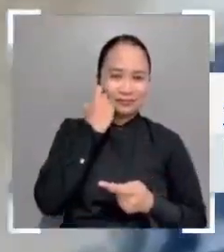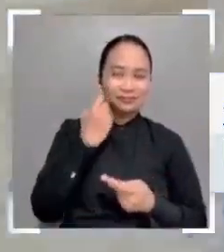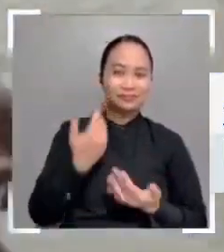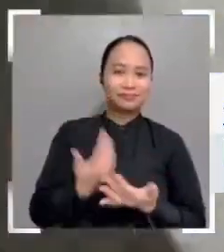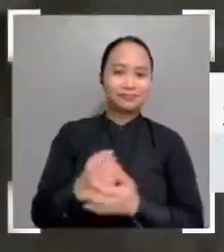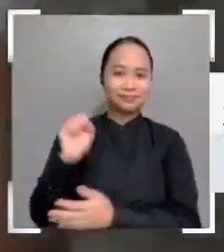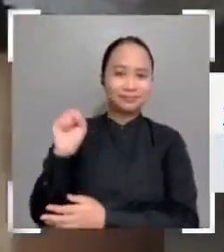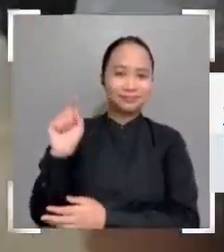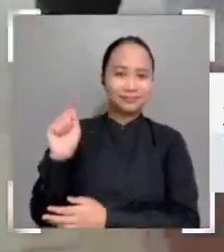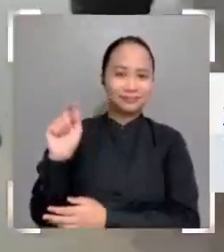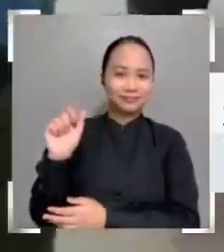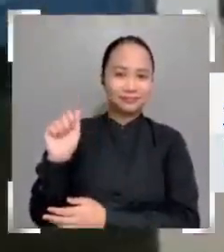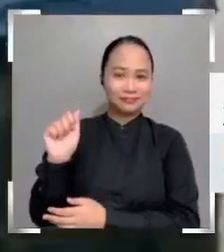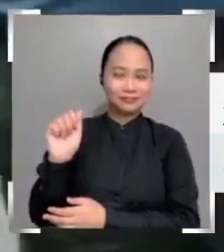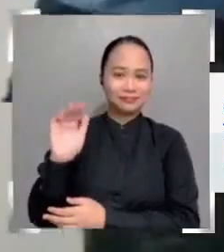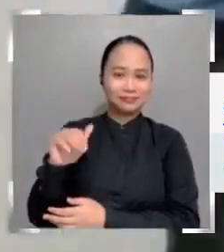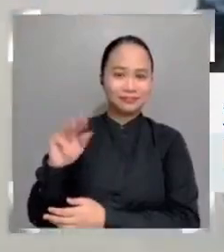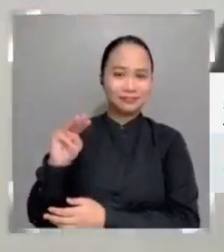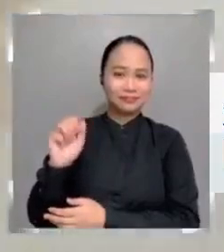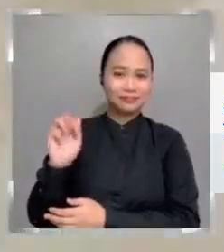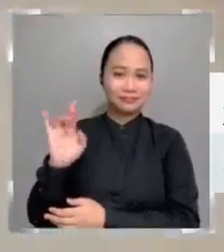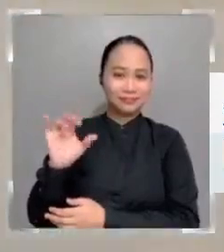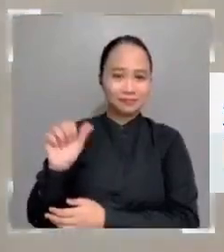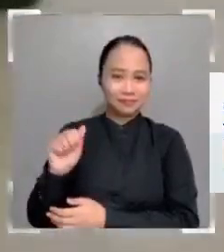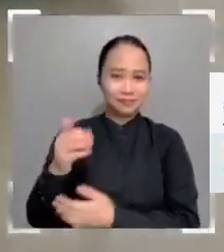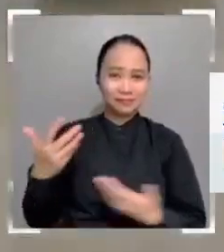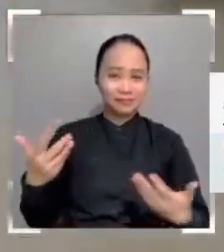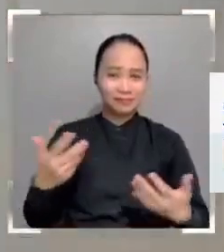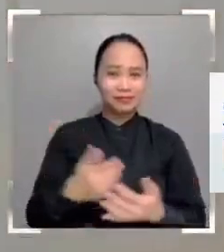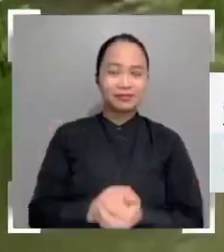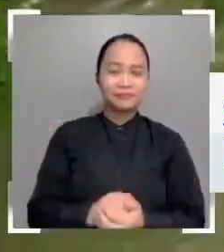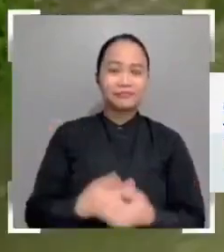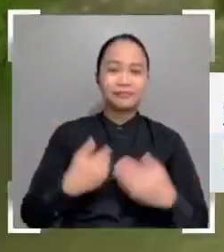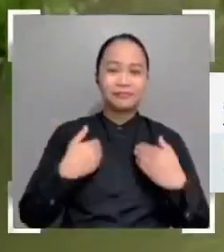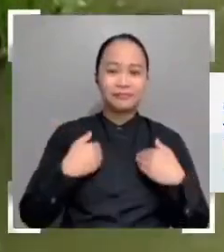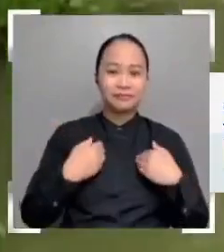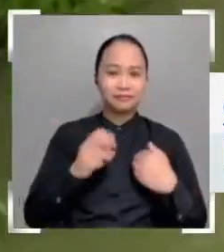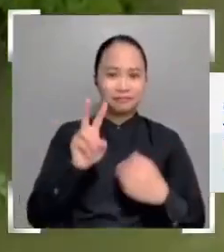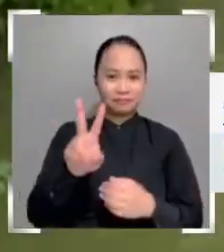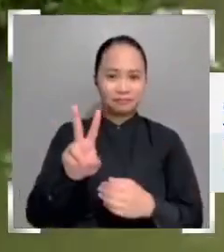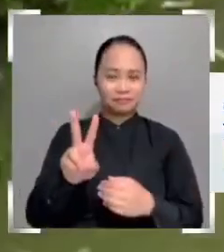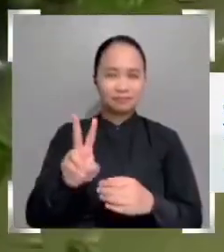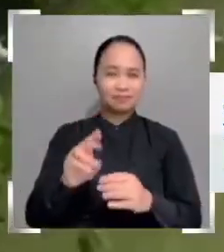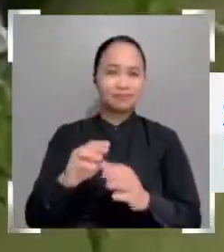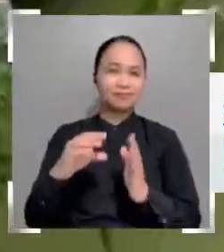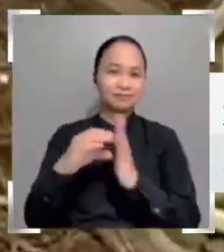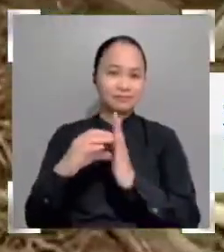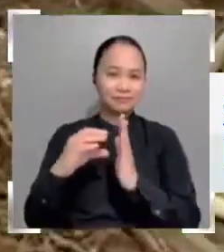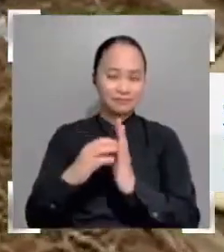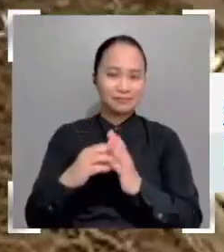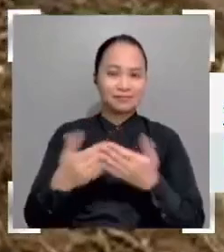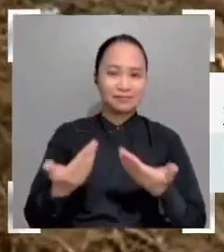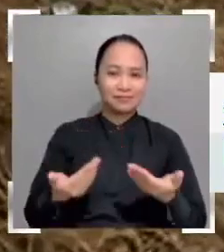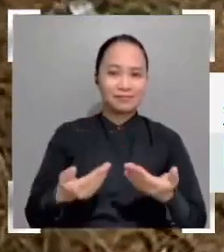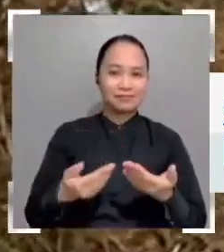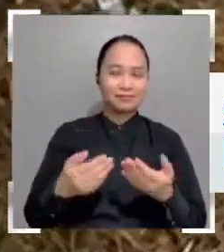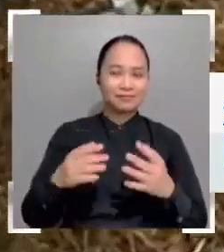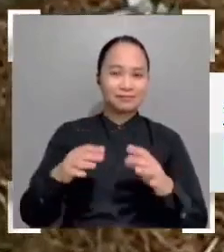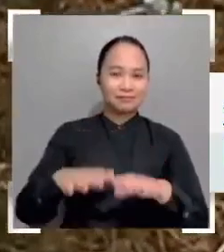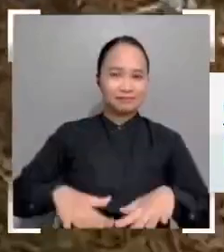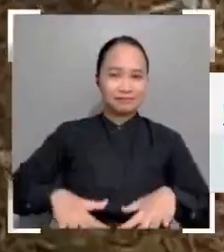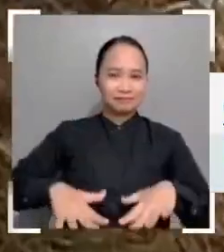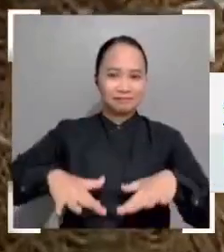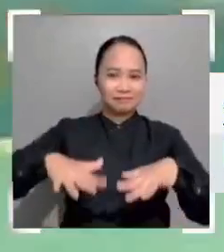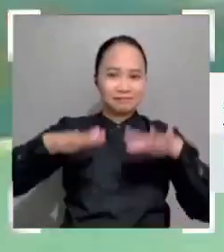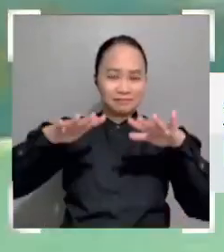sa 22 barangay ang apektado ng baha at landslide. Sa sityo Aromahan, Barangay Basawan, inanod sa dagat ang ilang